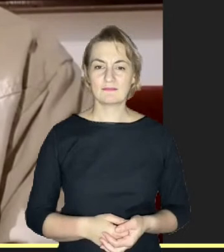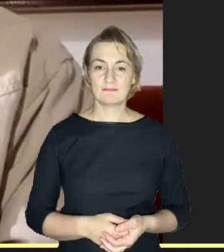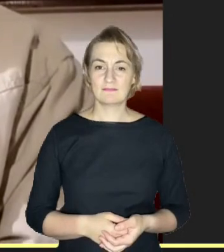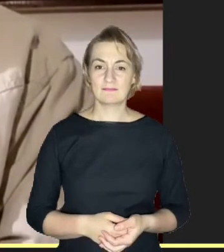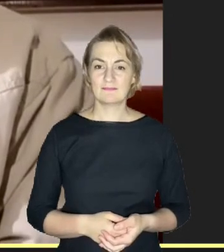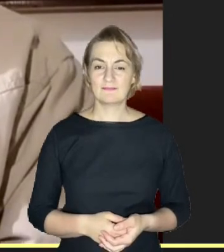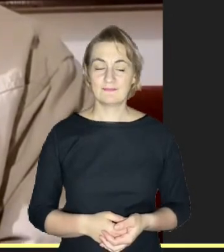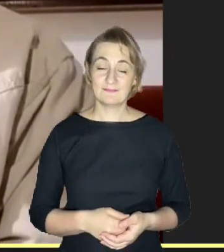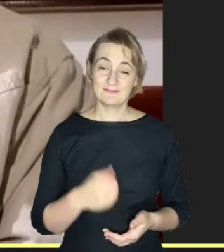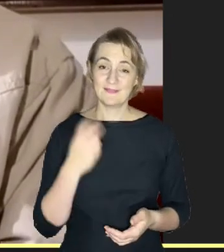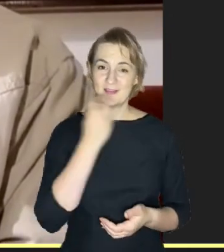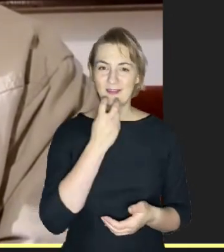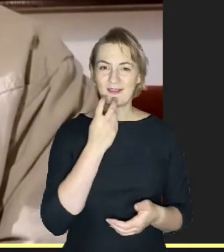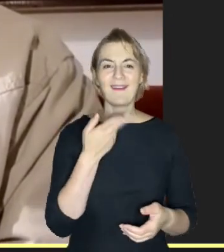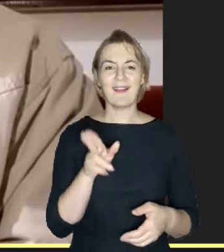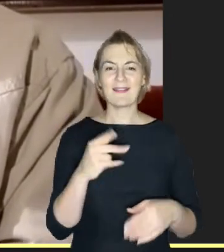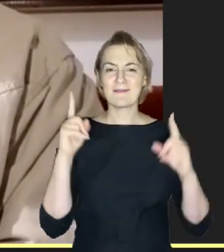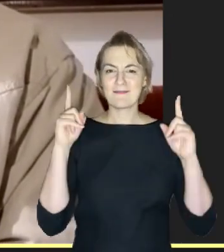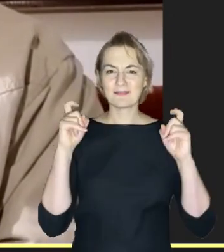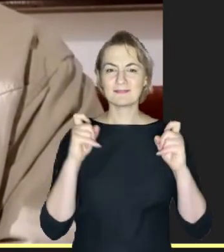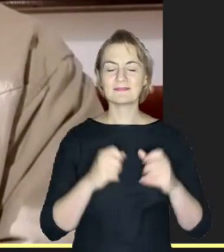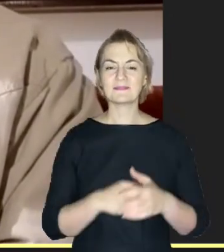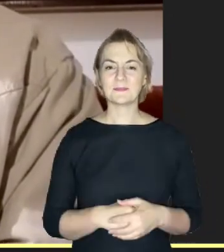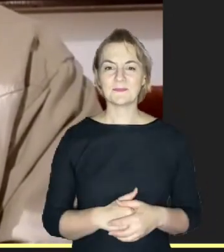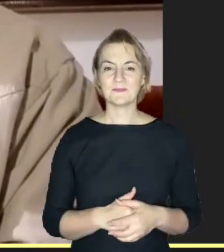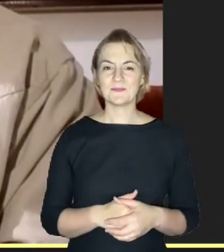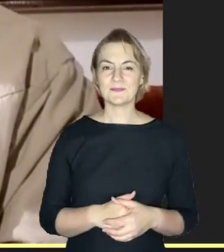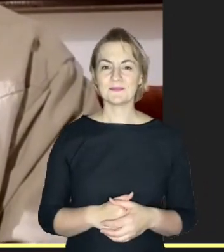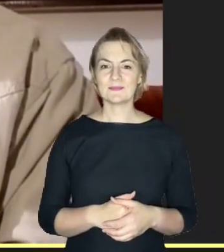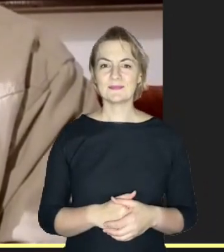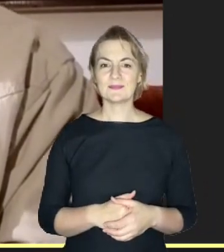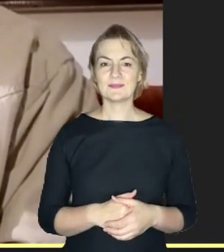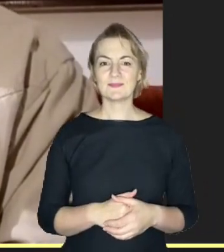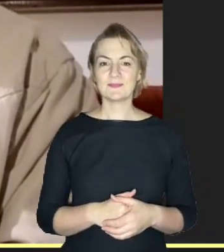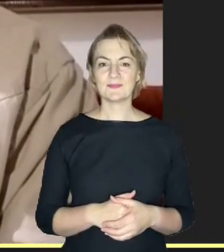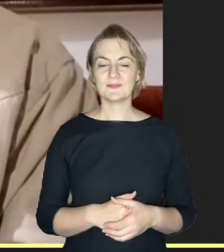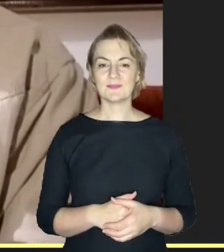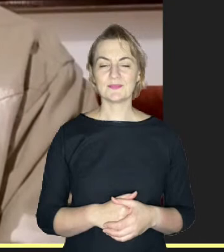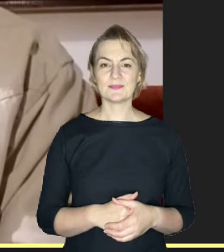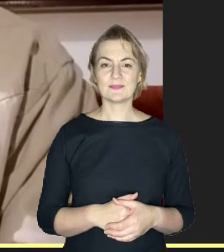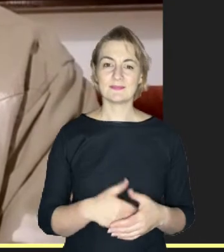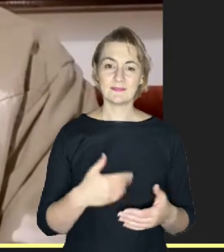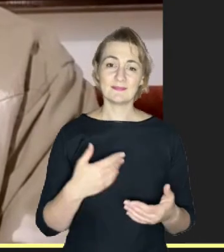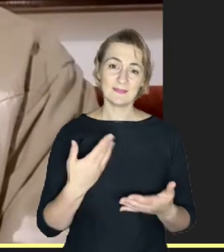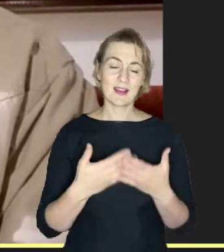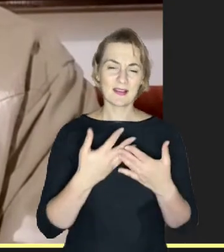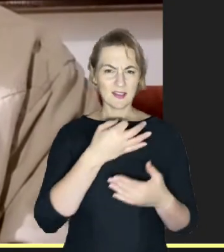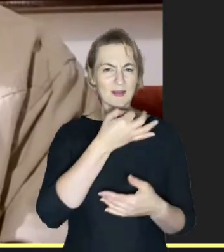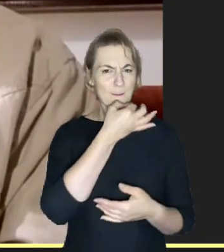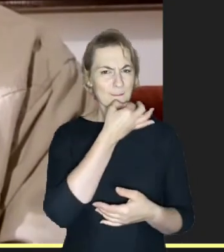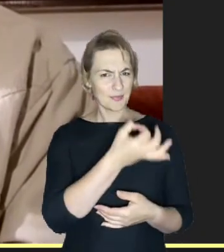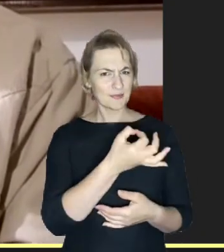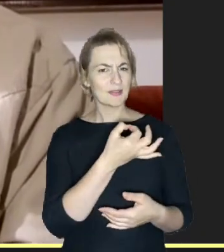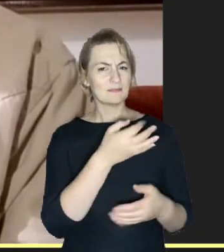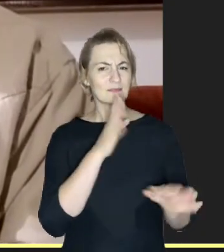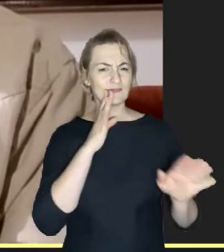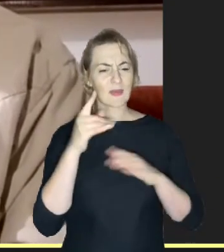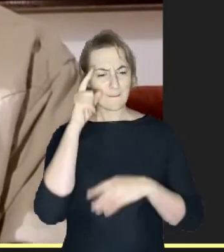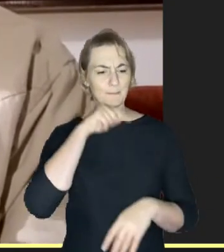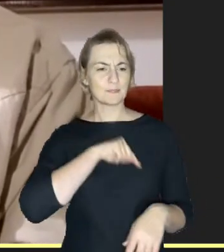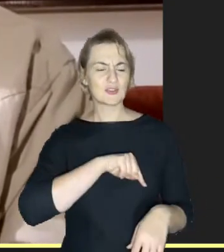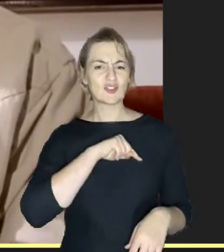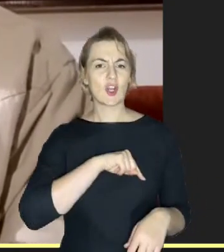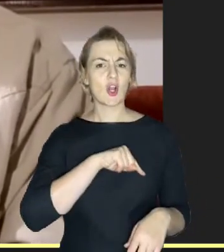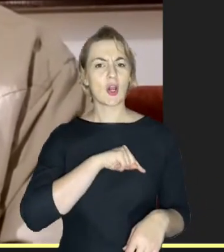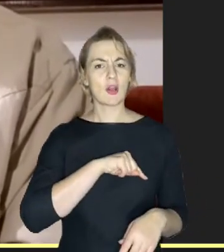kiedy, ale chcę zadać, wiesz, pytanie jak psycholog psychologowi, co jest